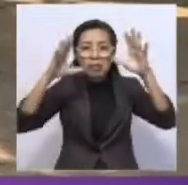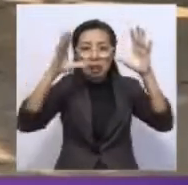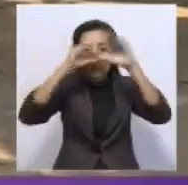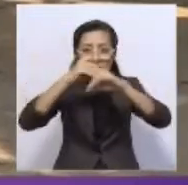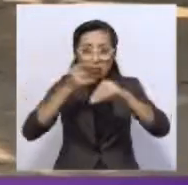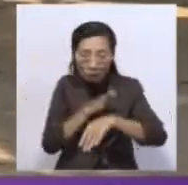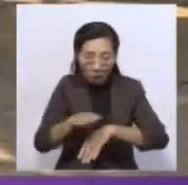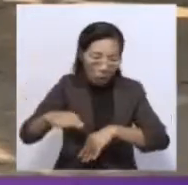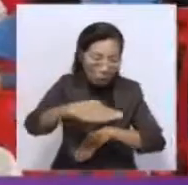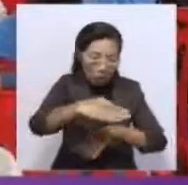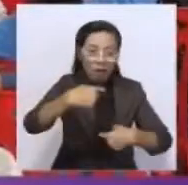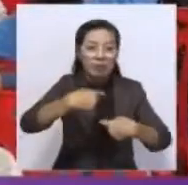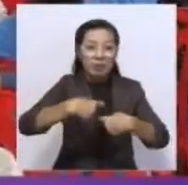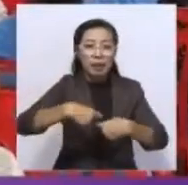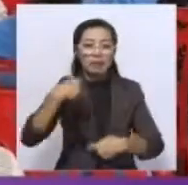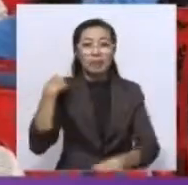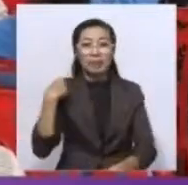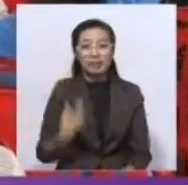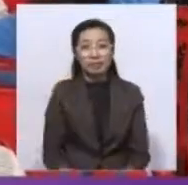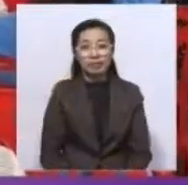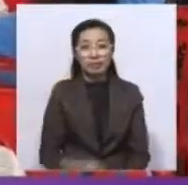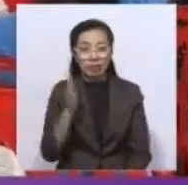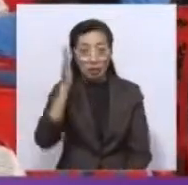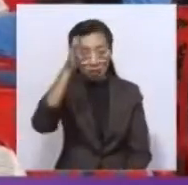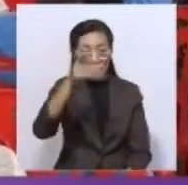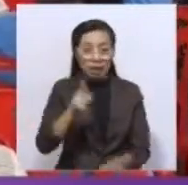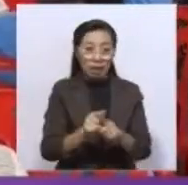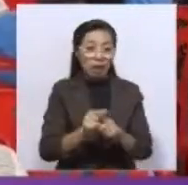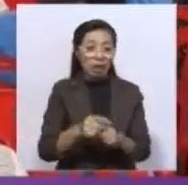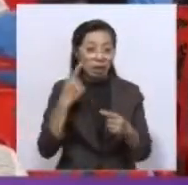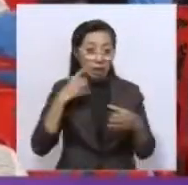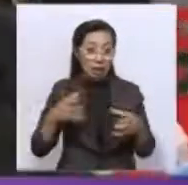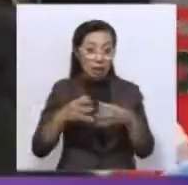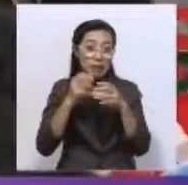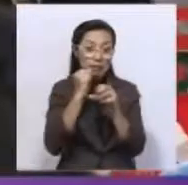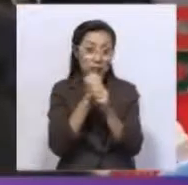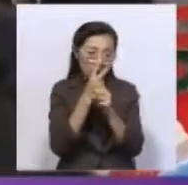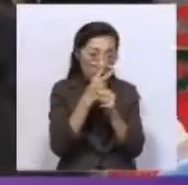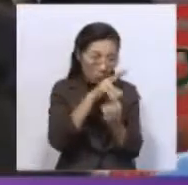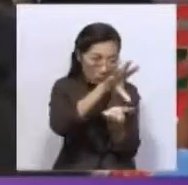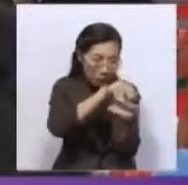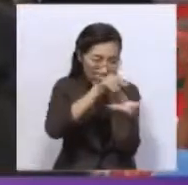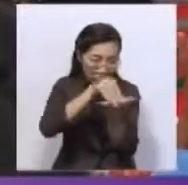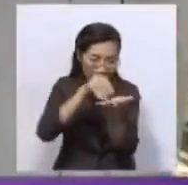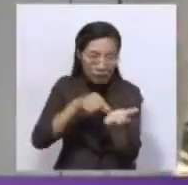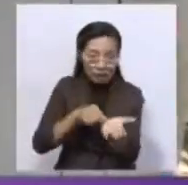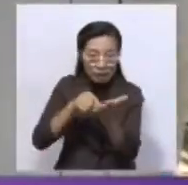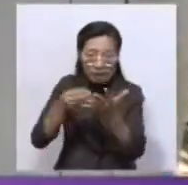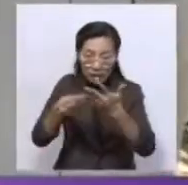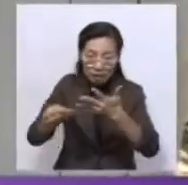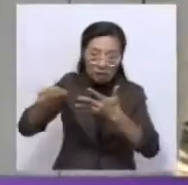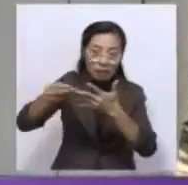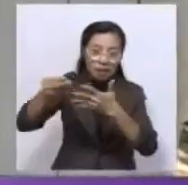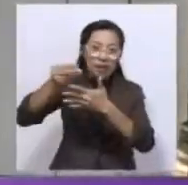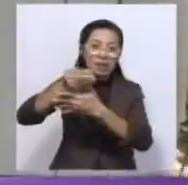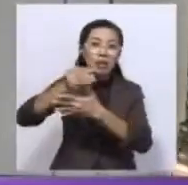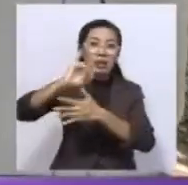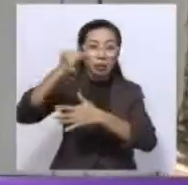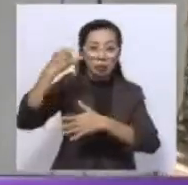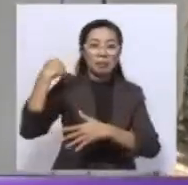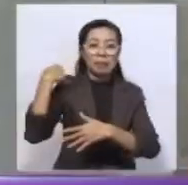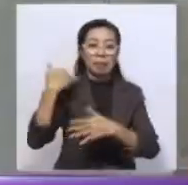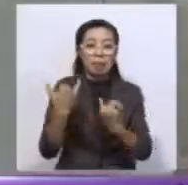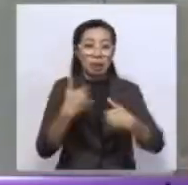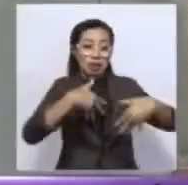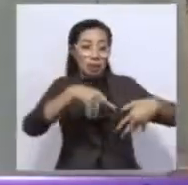โค้งสินะคะ จากนี้ทีมตําบลจะรวบรวมความต้องการภาพรวมระดับอําเภอเสนอขึ้นจังหวัดตามลําดับส่วนชาวบ้านบ้านหนองโดนครั้